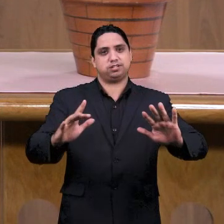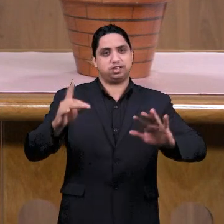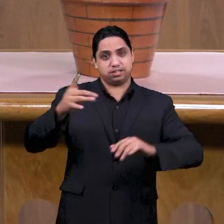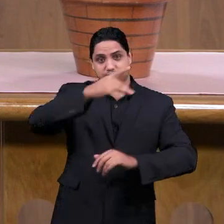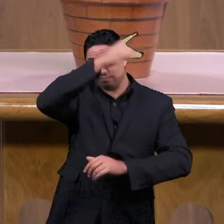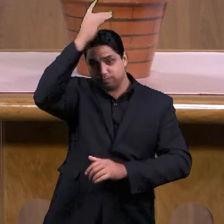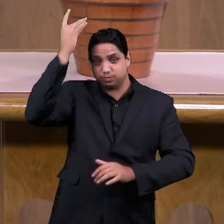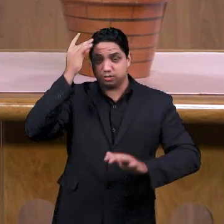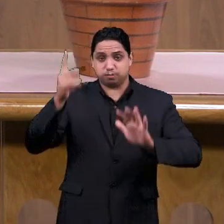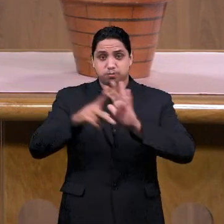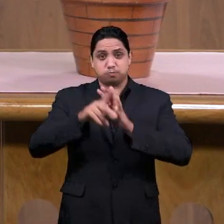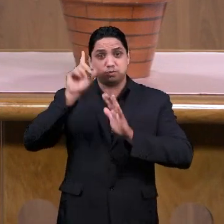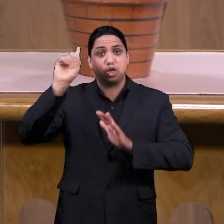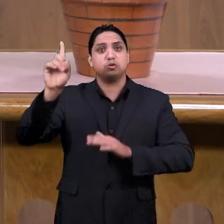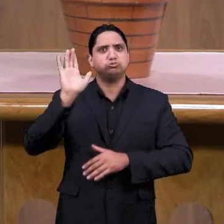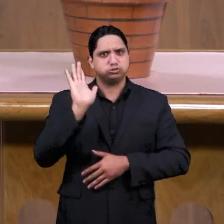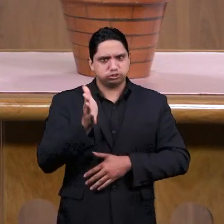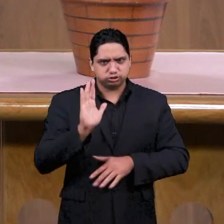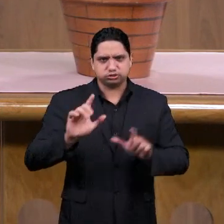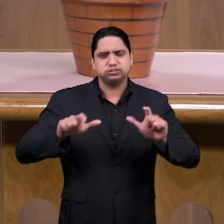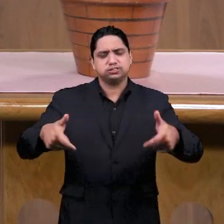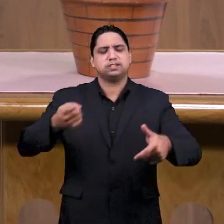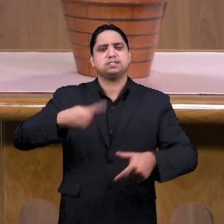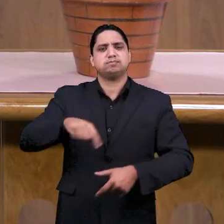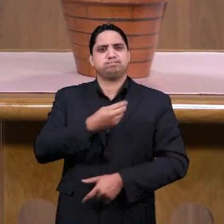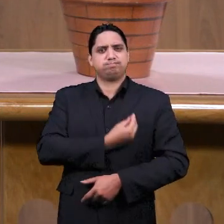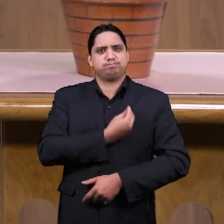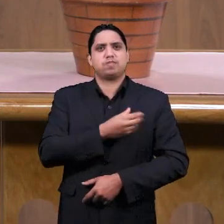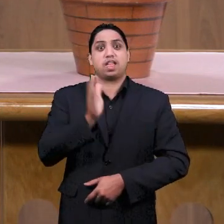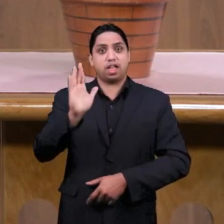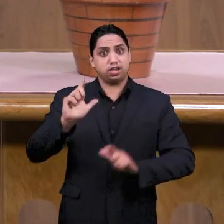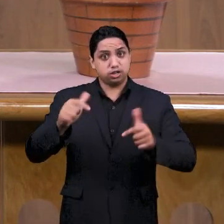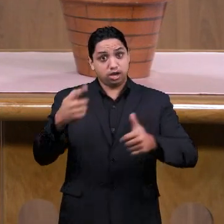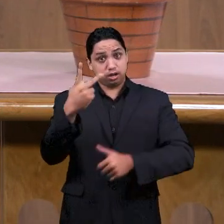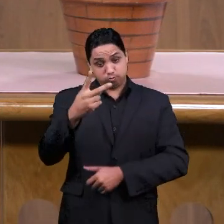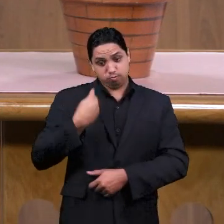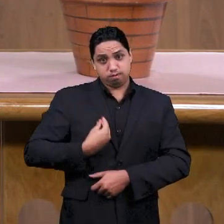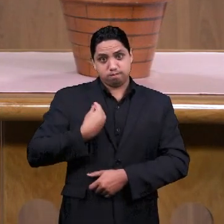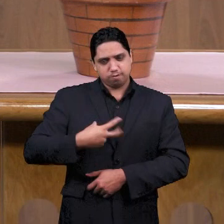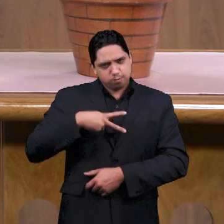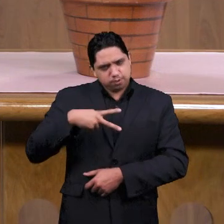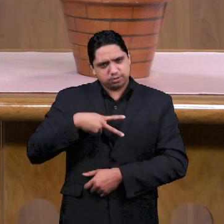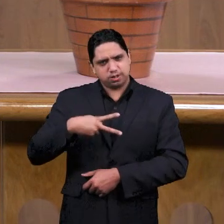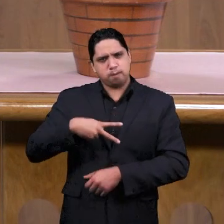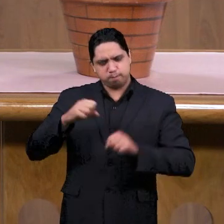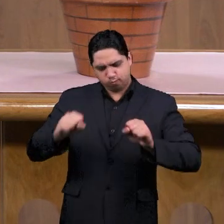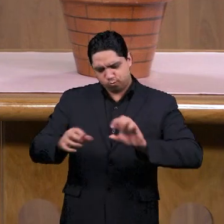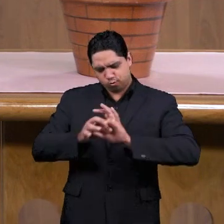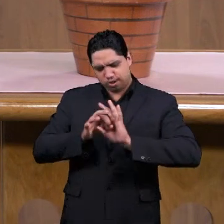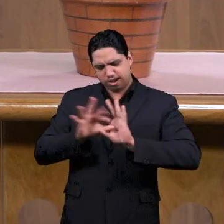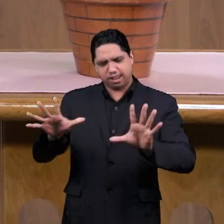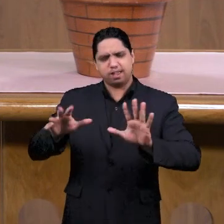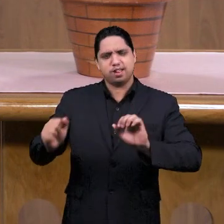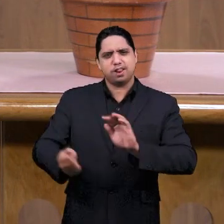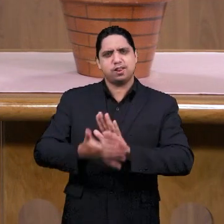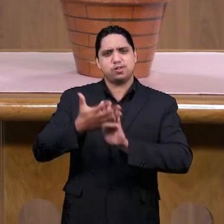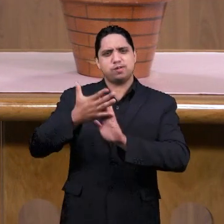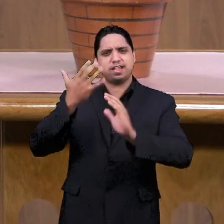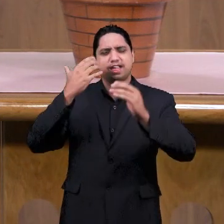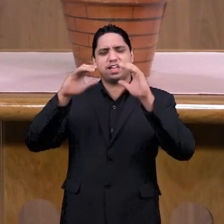благословляет нас. И Дух Святой уже действует в нашей жизни, в вашей жизни. Славьте Бога вместе с